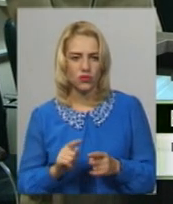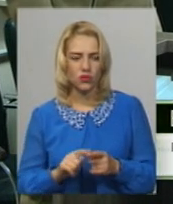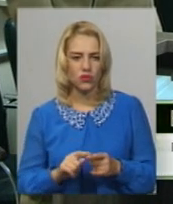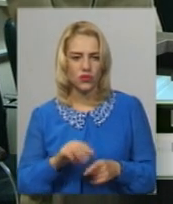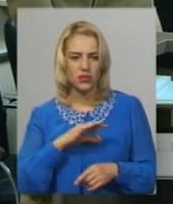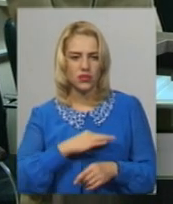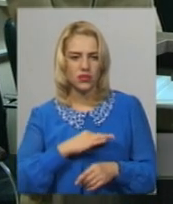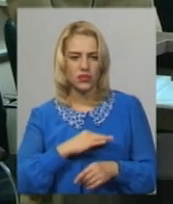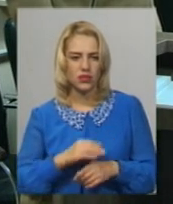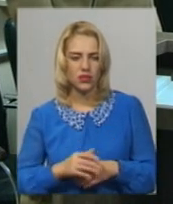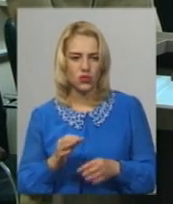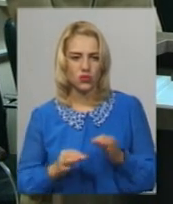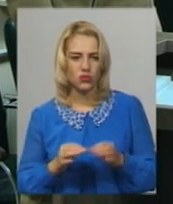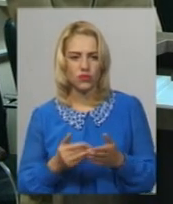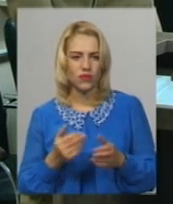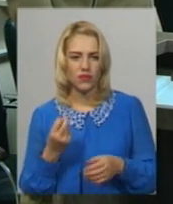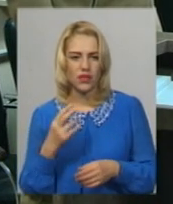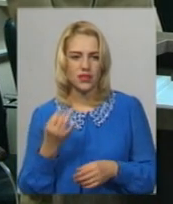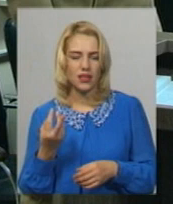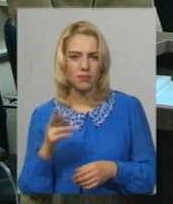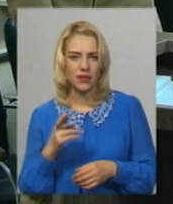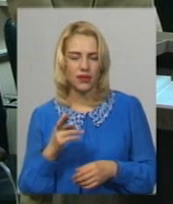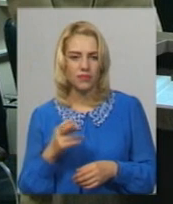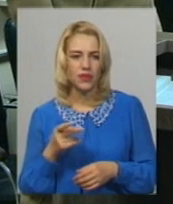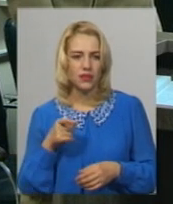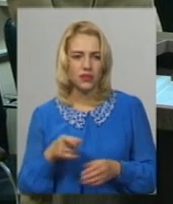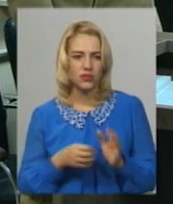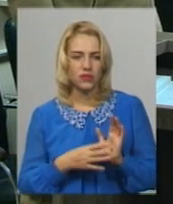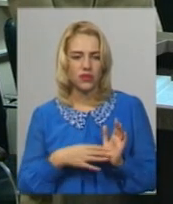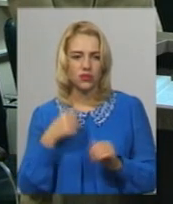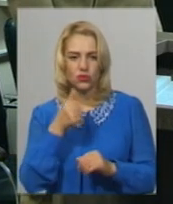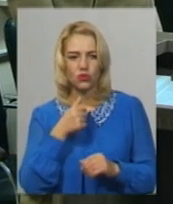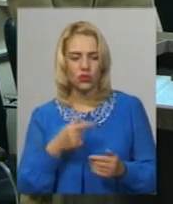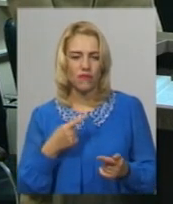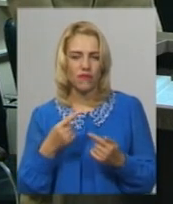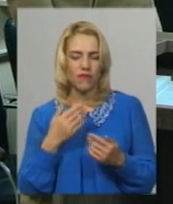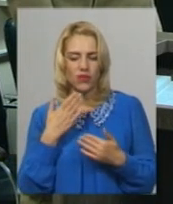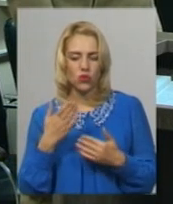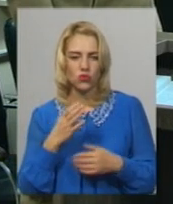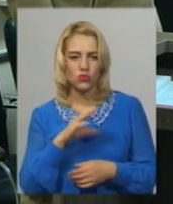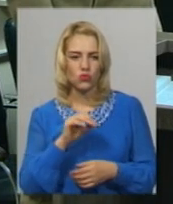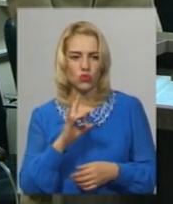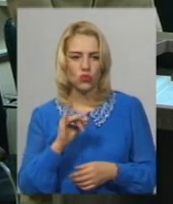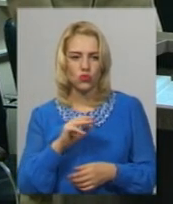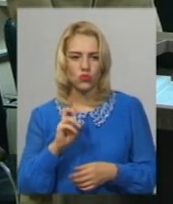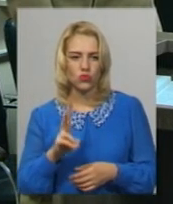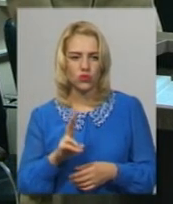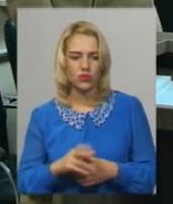судді Хмельницького міського суду від 12 серпня 2019 року відносно Сторожука Родницевича